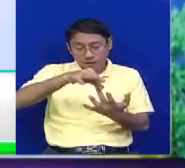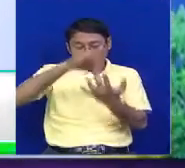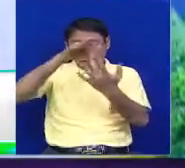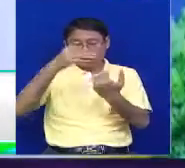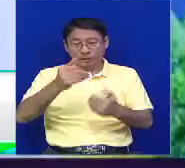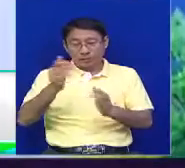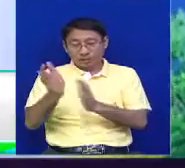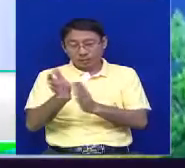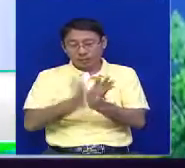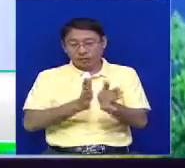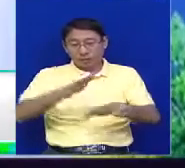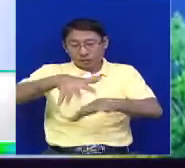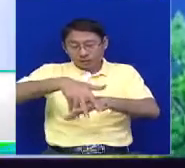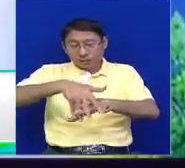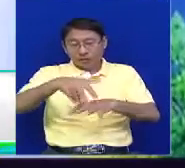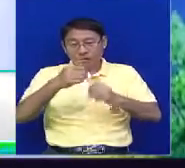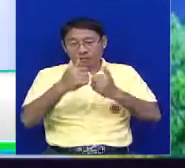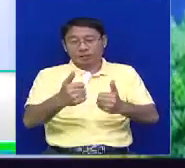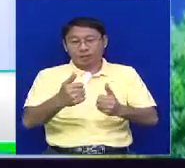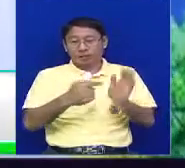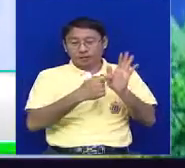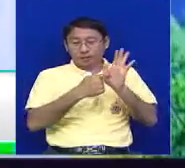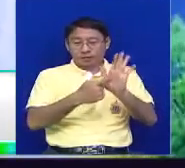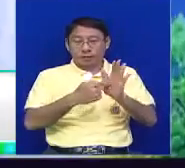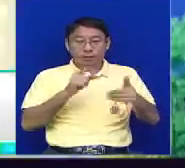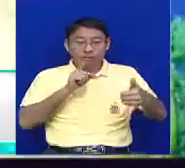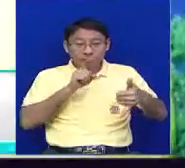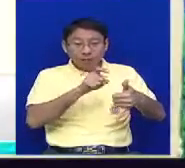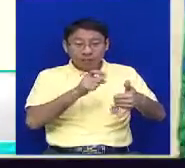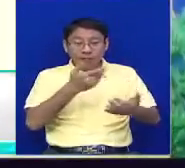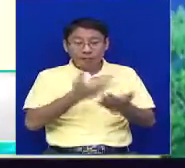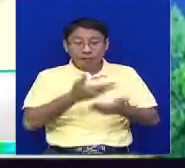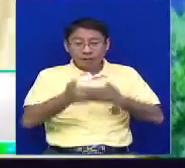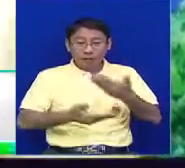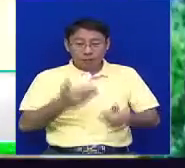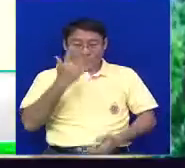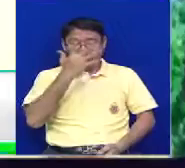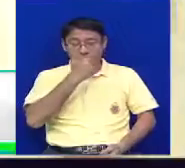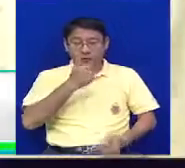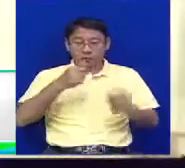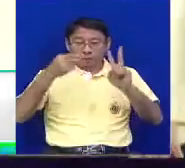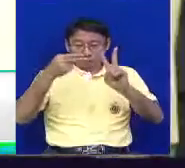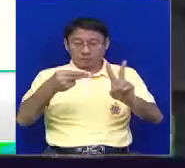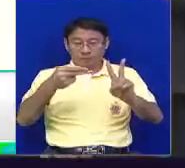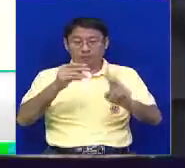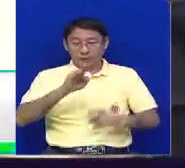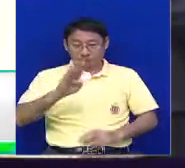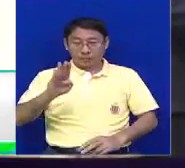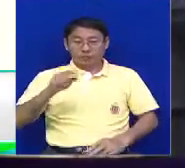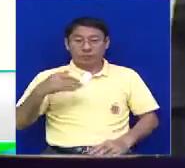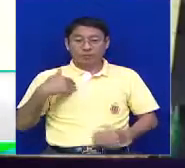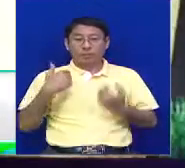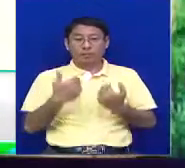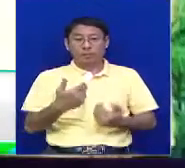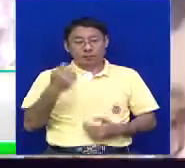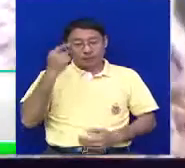ทอมือชั้นดี อย่างชุดที่โชว์บางชุดไปถามราคามาแล้วเพราะเห็นว่าสวย เท่าไหร่คะ 20,000 บาทเท่านั้น